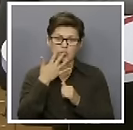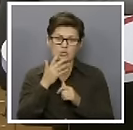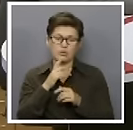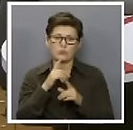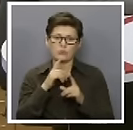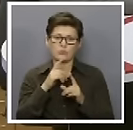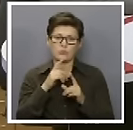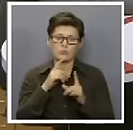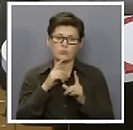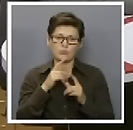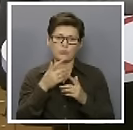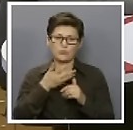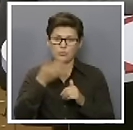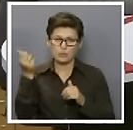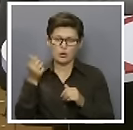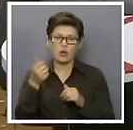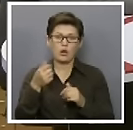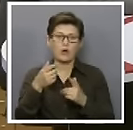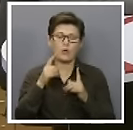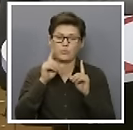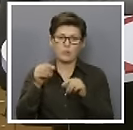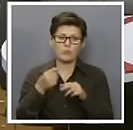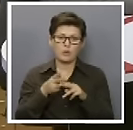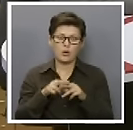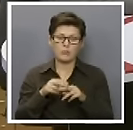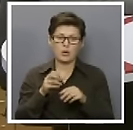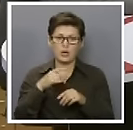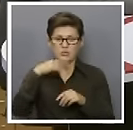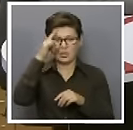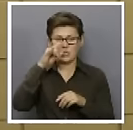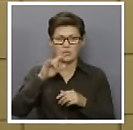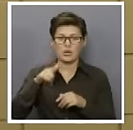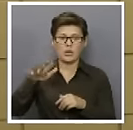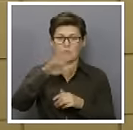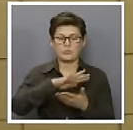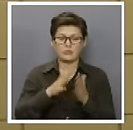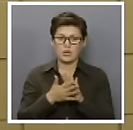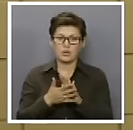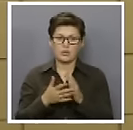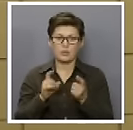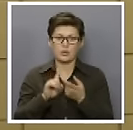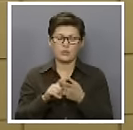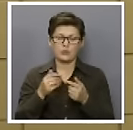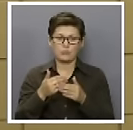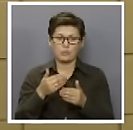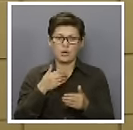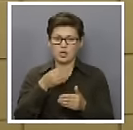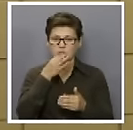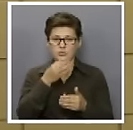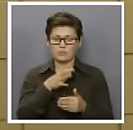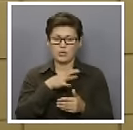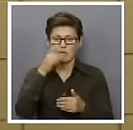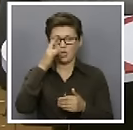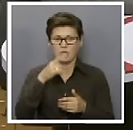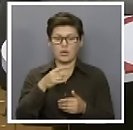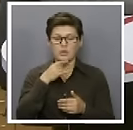екен. А бірақ Қазақстанның тұрған географиялық жағдайына байланысты мен осының алдында да айтқан болатынмын.